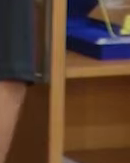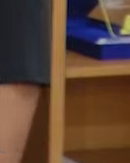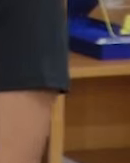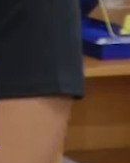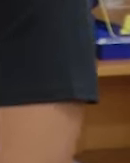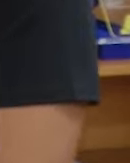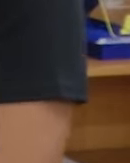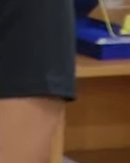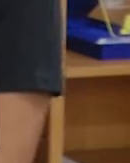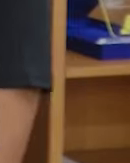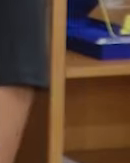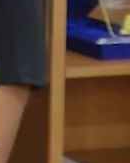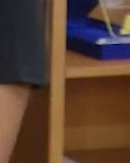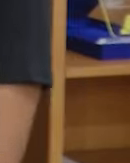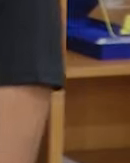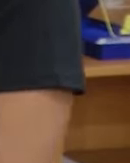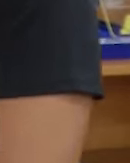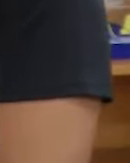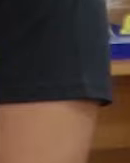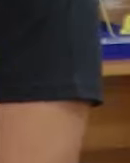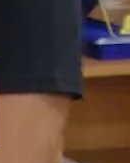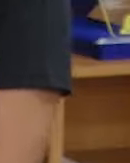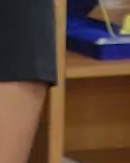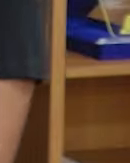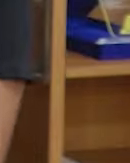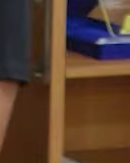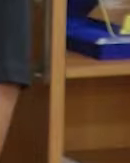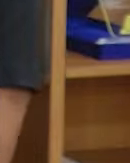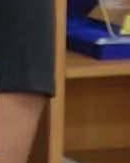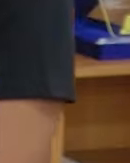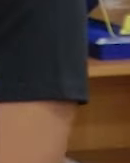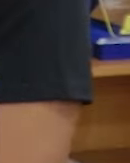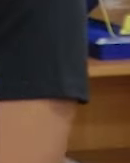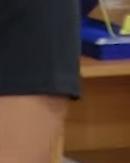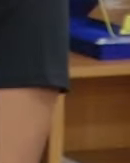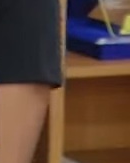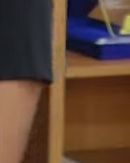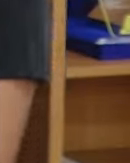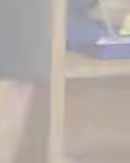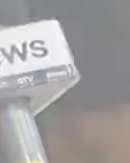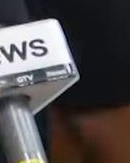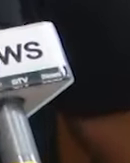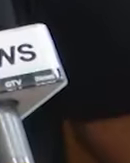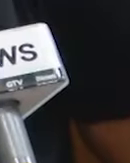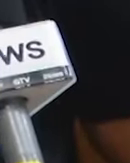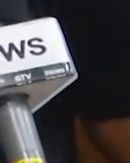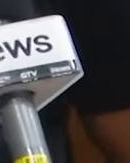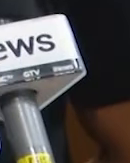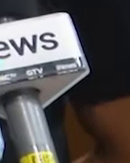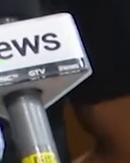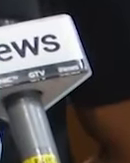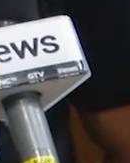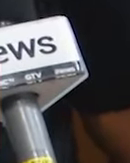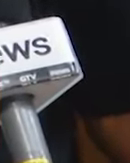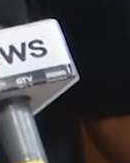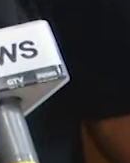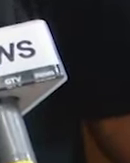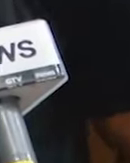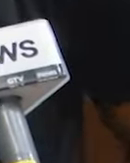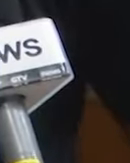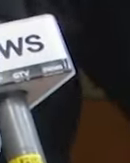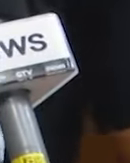berharap banget nontonnya langsung di bioskop, tidak nonton yang bajakan dan sesuai umur jangan lupa. Pasti menjadi lebih semangat ya buat kita karena